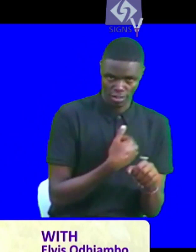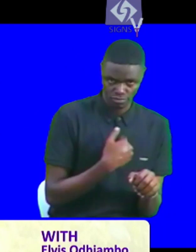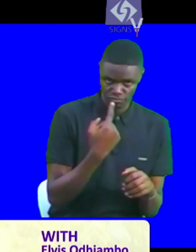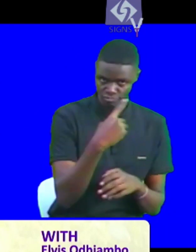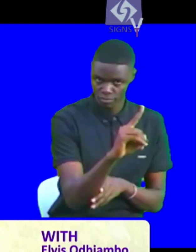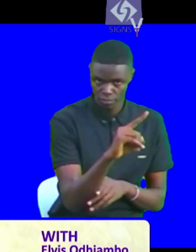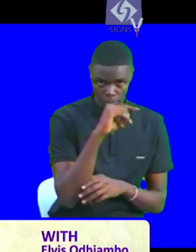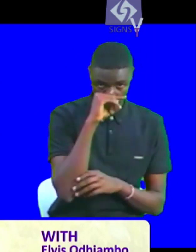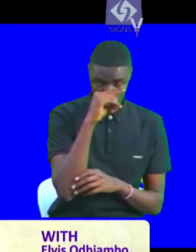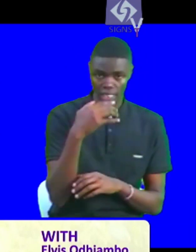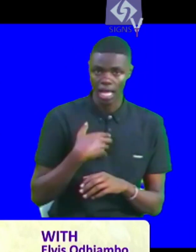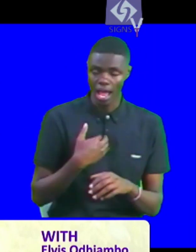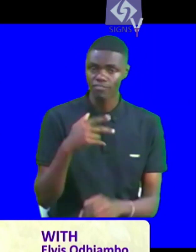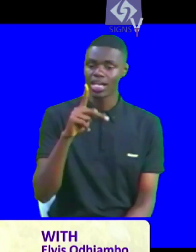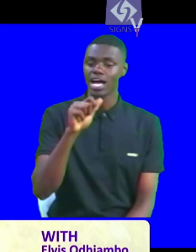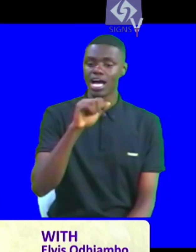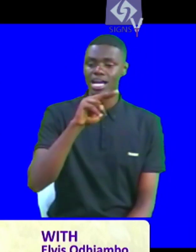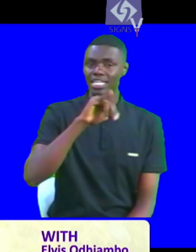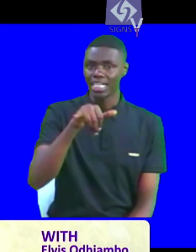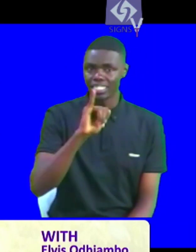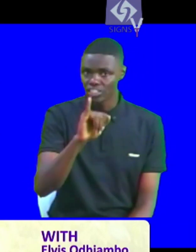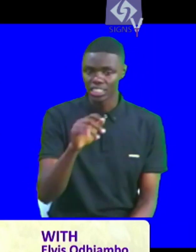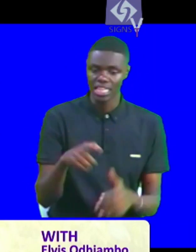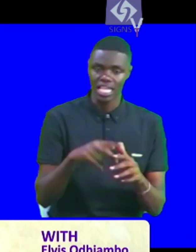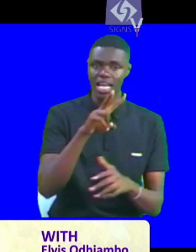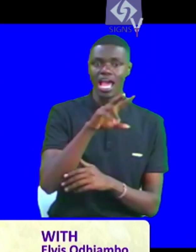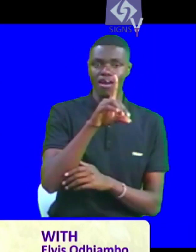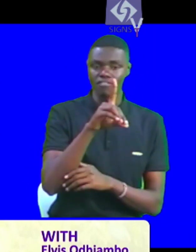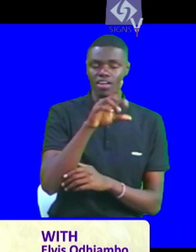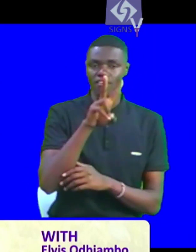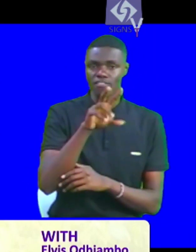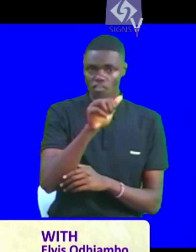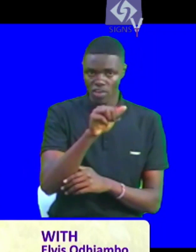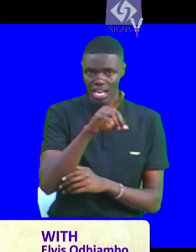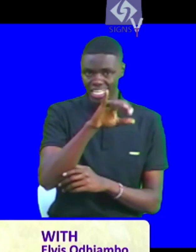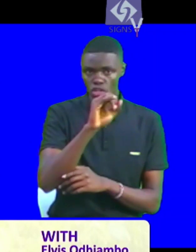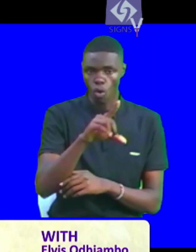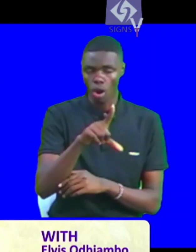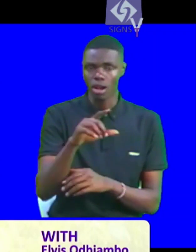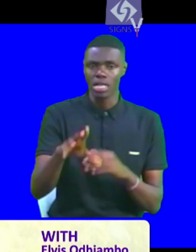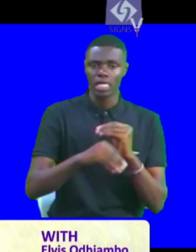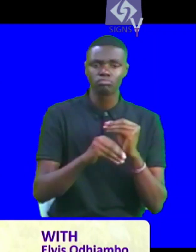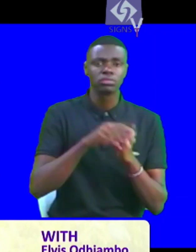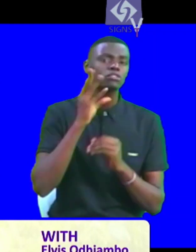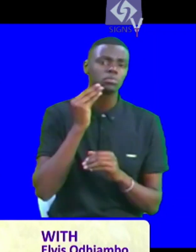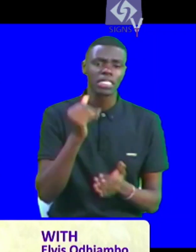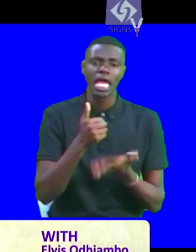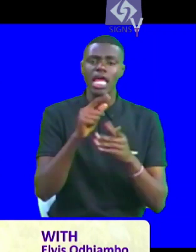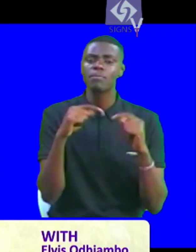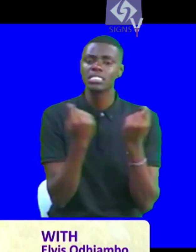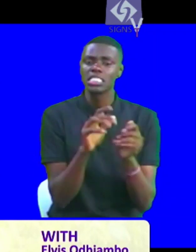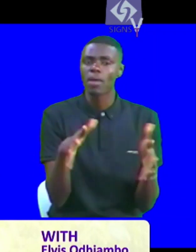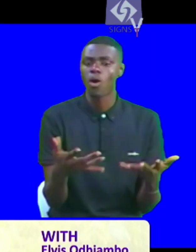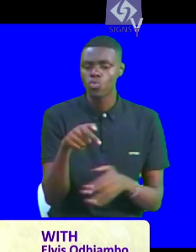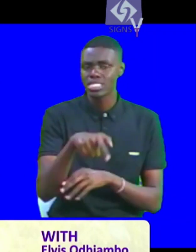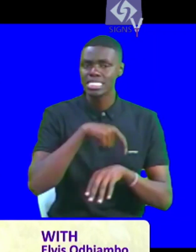na Stones, tayari wako na wako na Kanji pale nyuma. Vardiol naye kuongeza his experience. Unaona